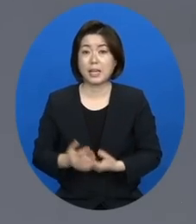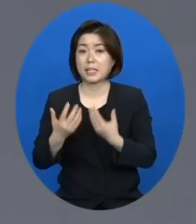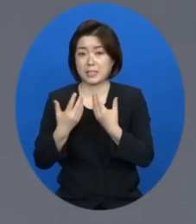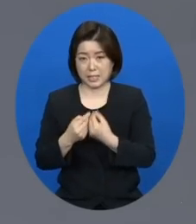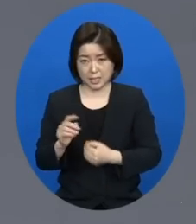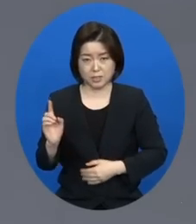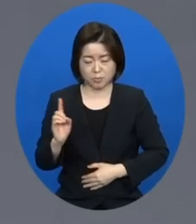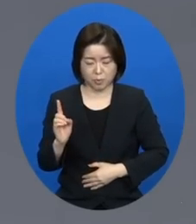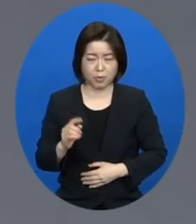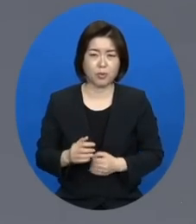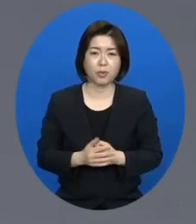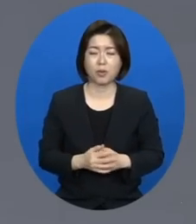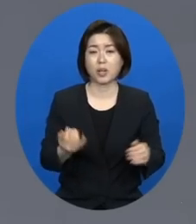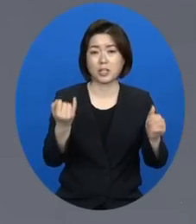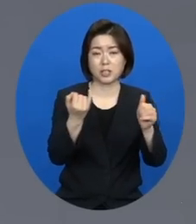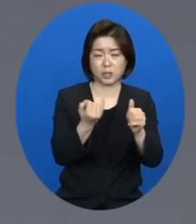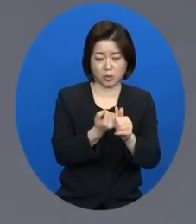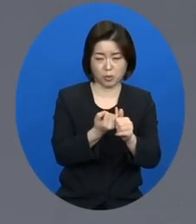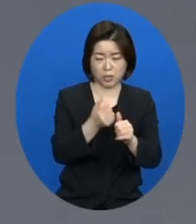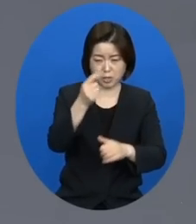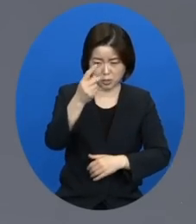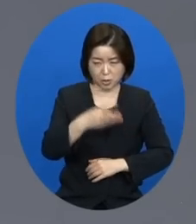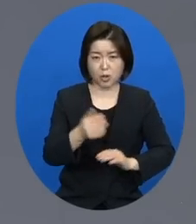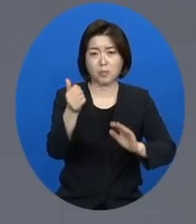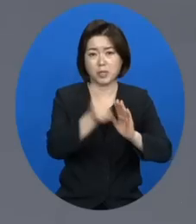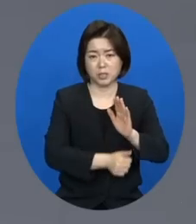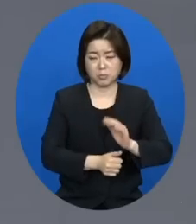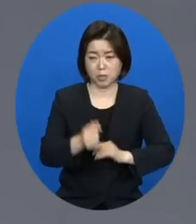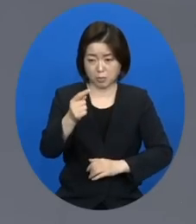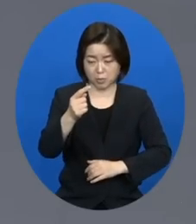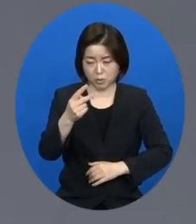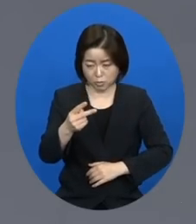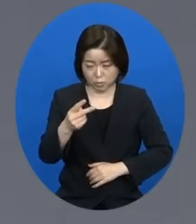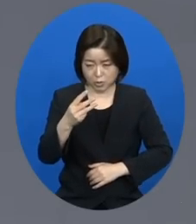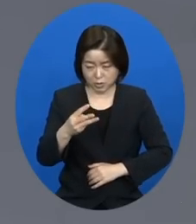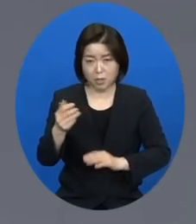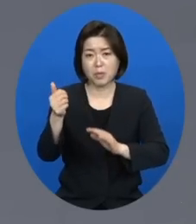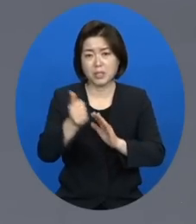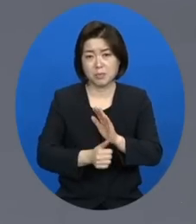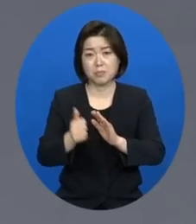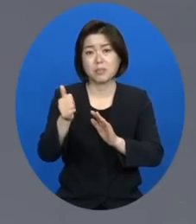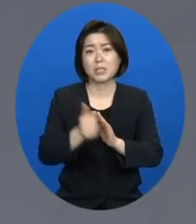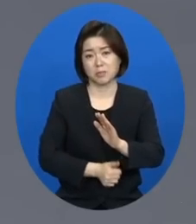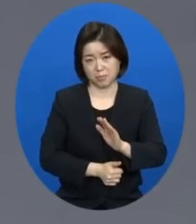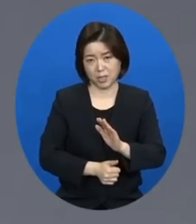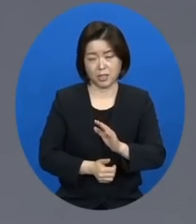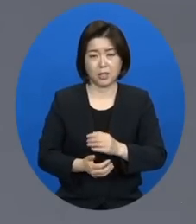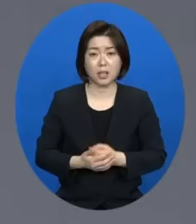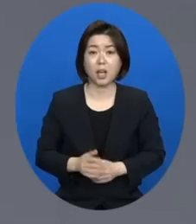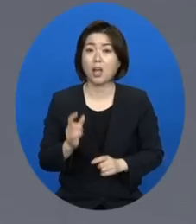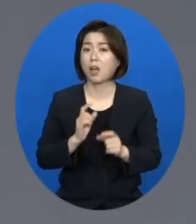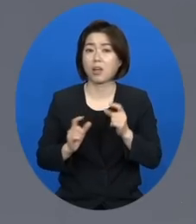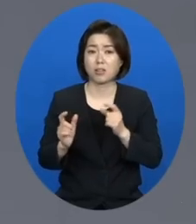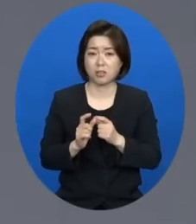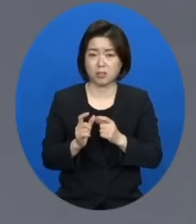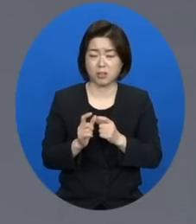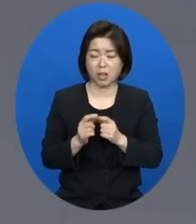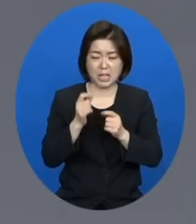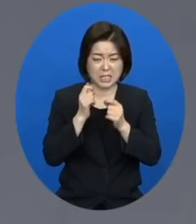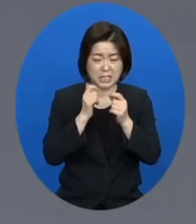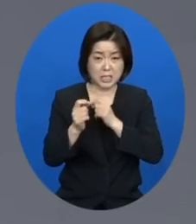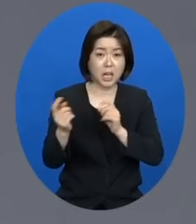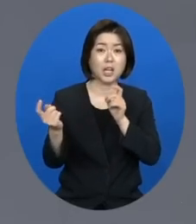분이 계셨어요. 결혼에 여러 번 실패합니다. 한 번, 두 번, 세 번. 게다가 사기까지